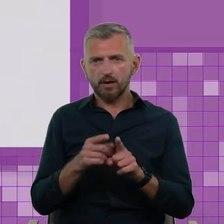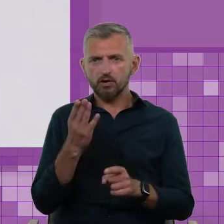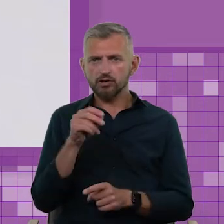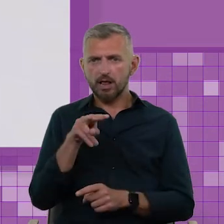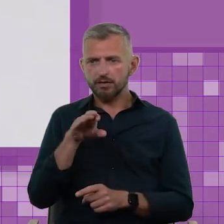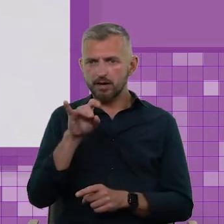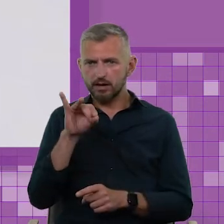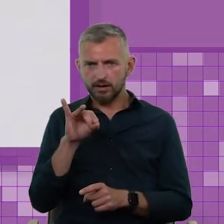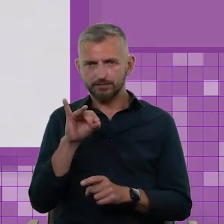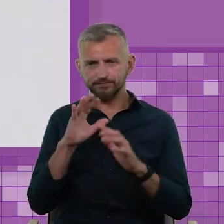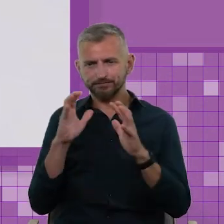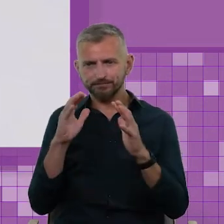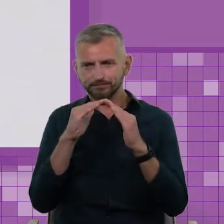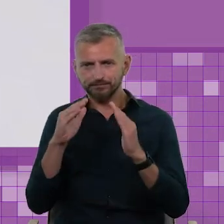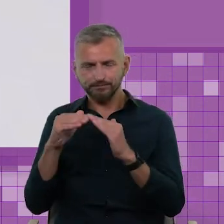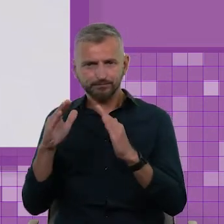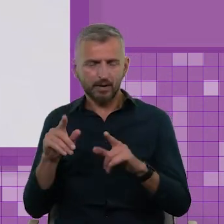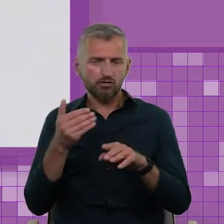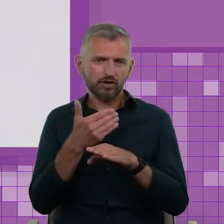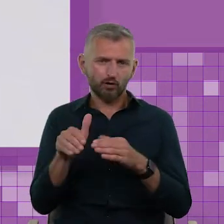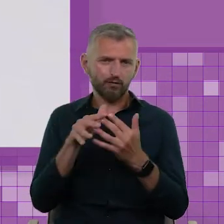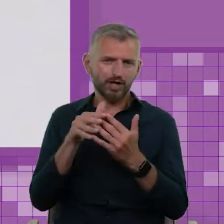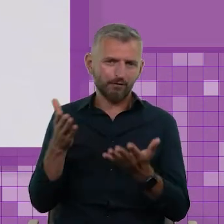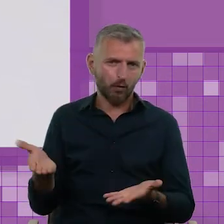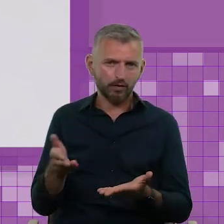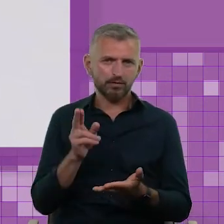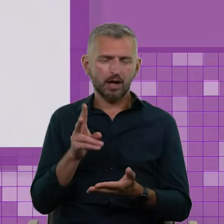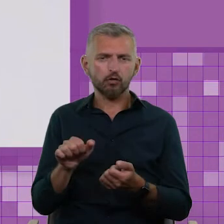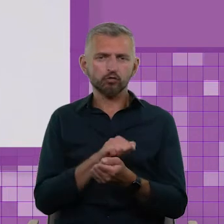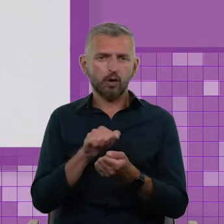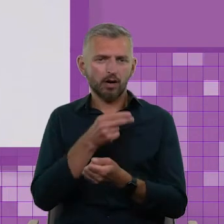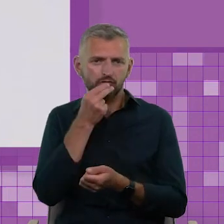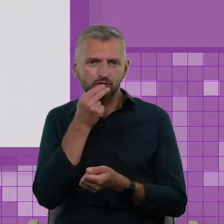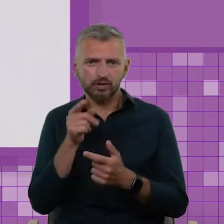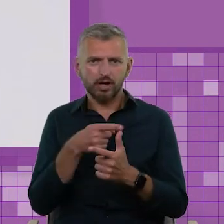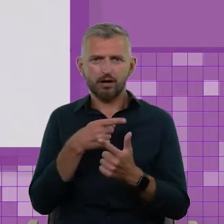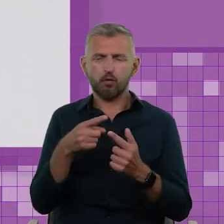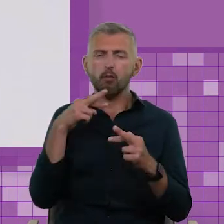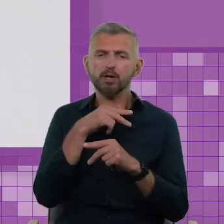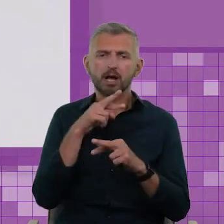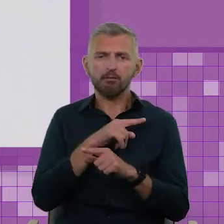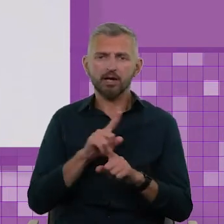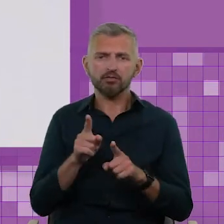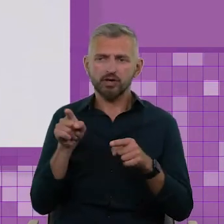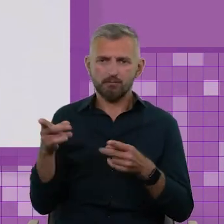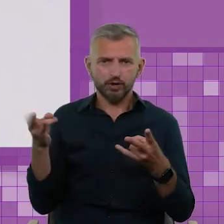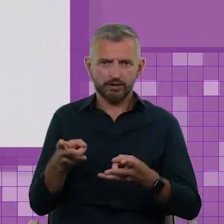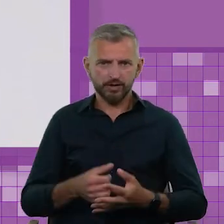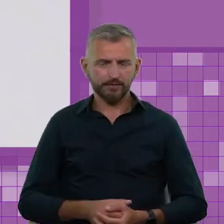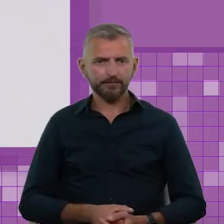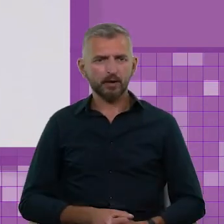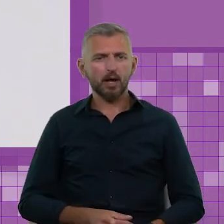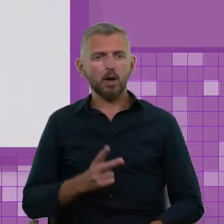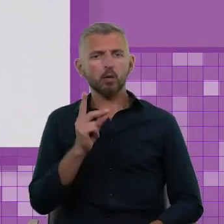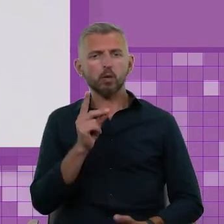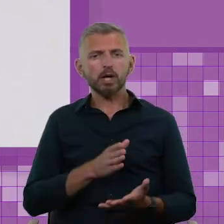і частково теж на фронт, ну, такі там, як суха їжа, наприклад, або ті медикаменти, які там потрібні.